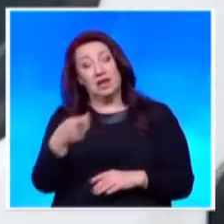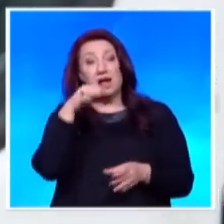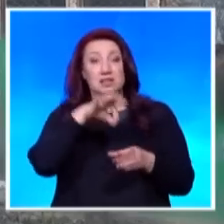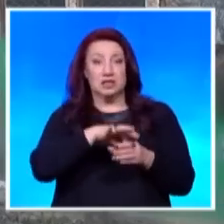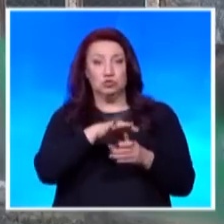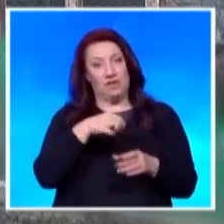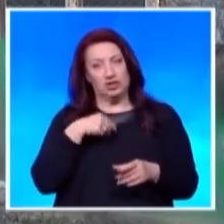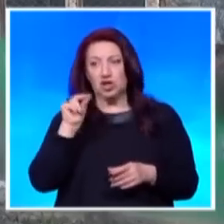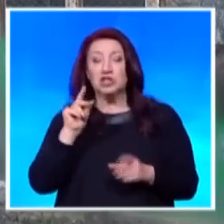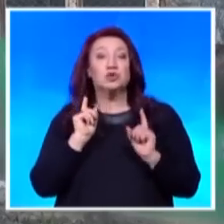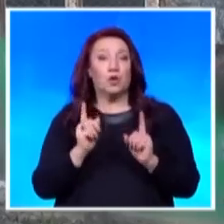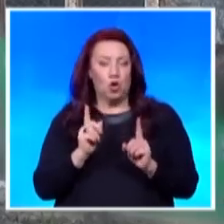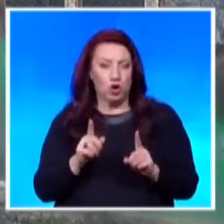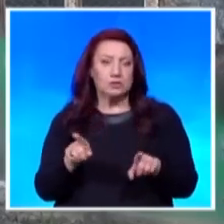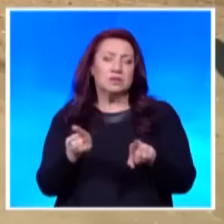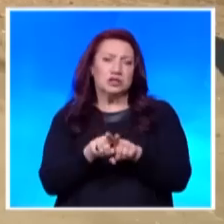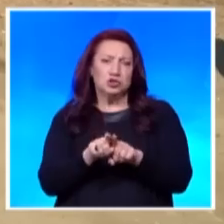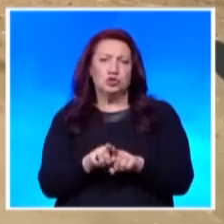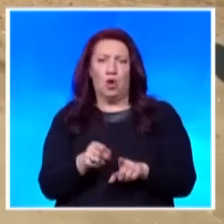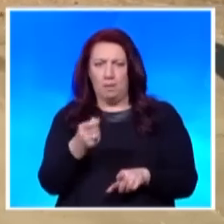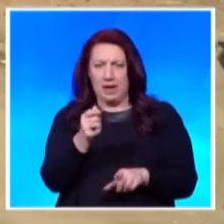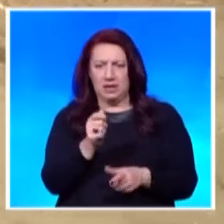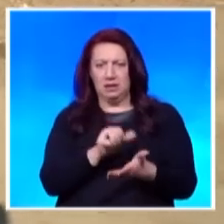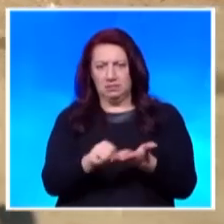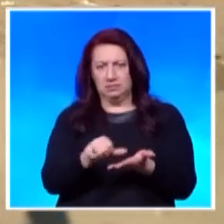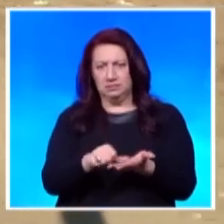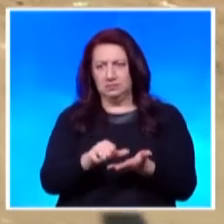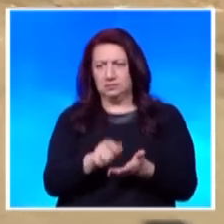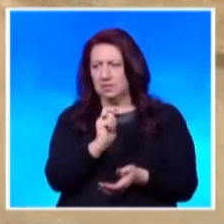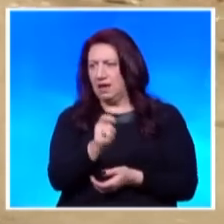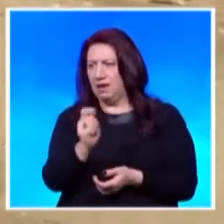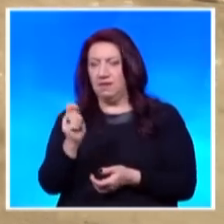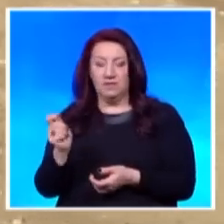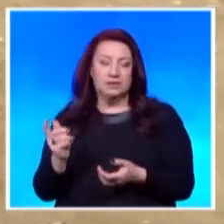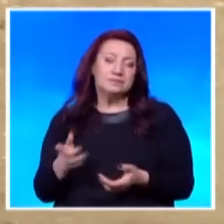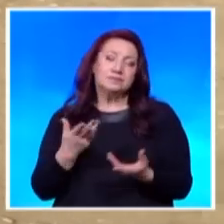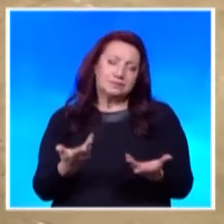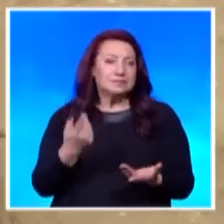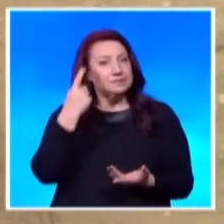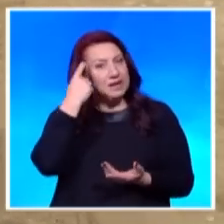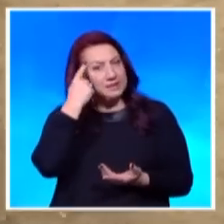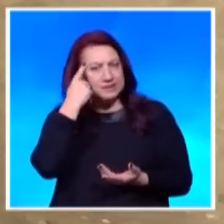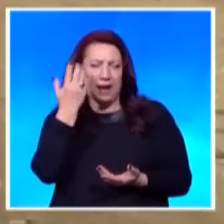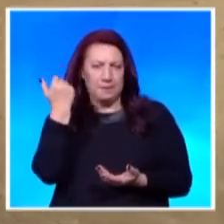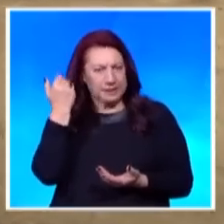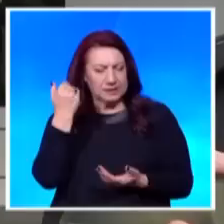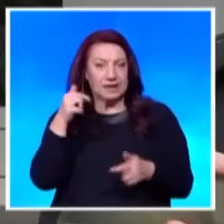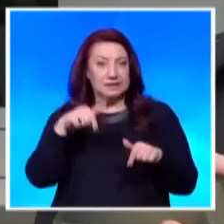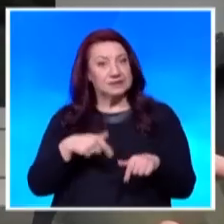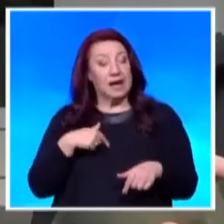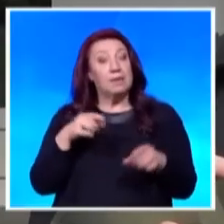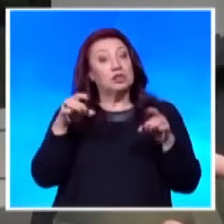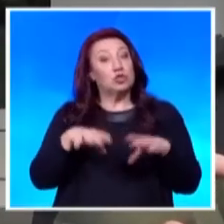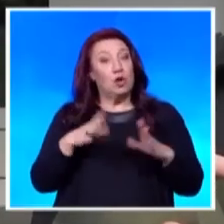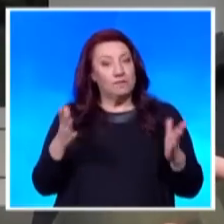пари на ръка. Така че схемите са както добре познати, така и някои по-осъвременени.